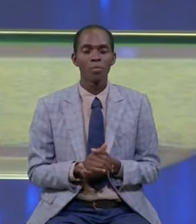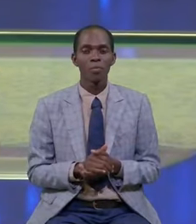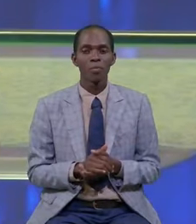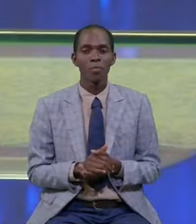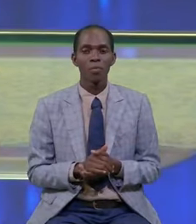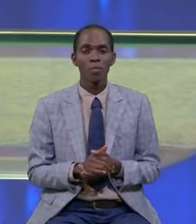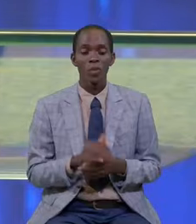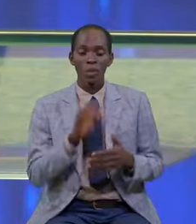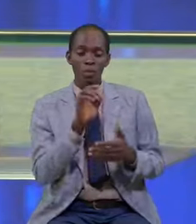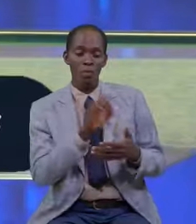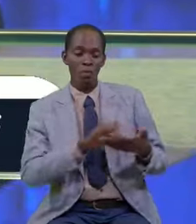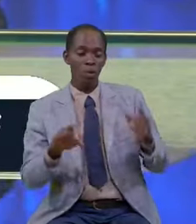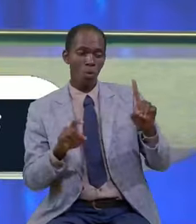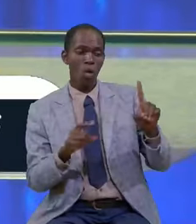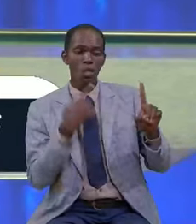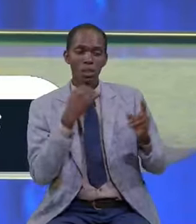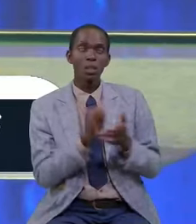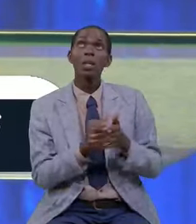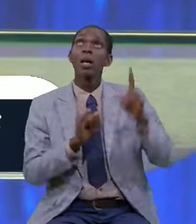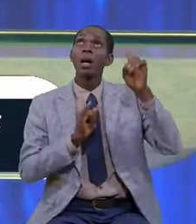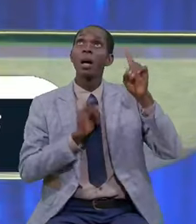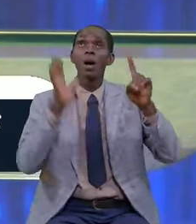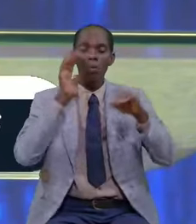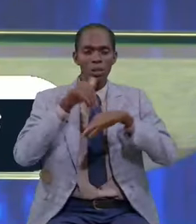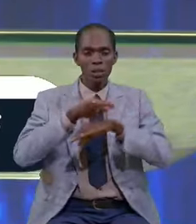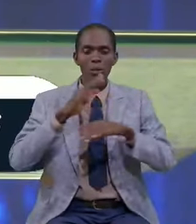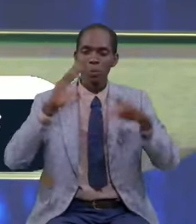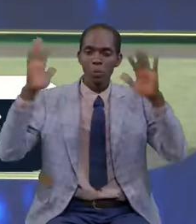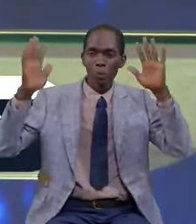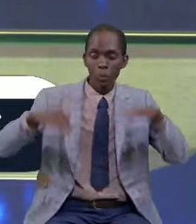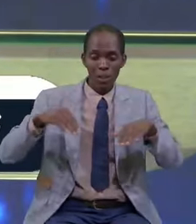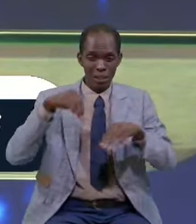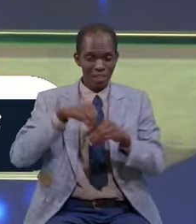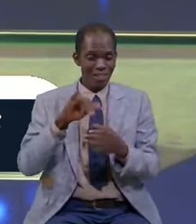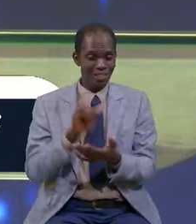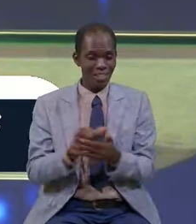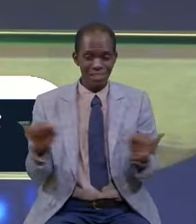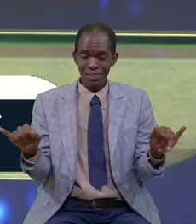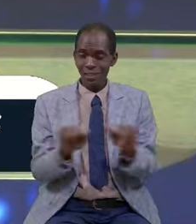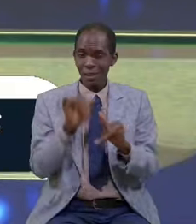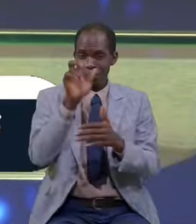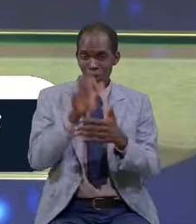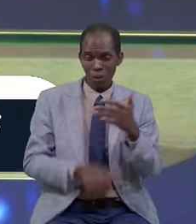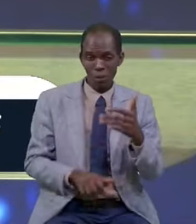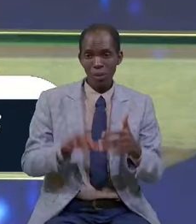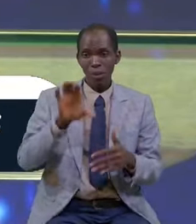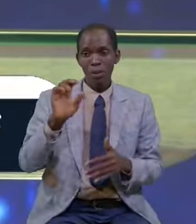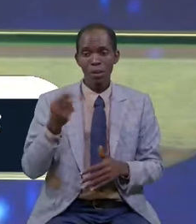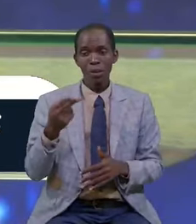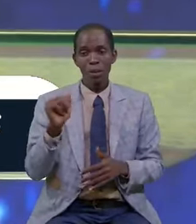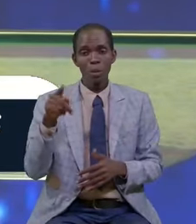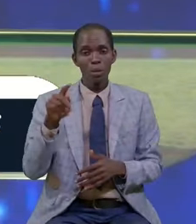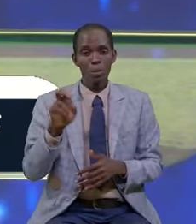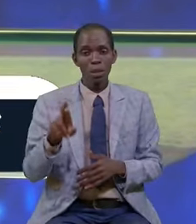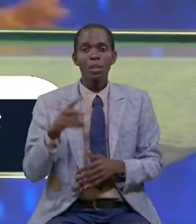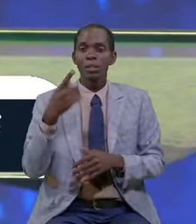Le verset 1 a dit qu'il enverra la pluie, et dans ce chapitre, le verset 45, le chapitre n'a pas pris